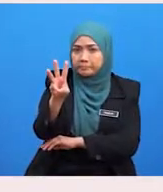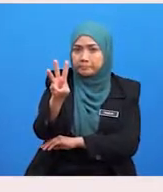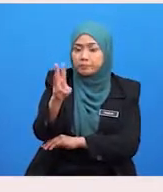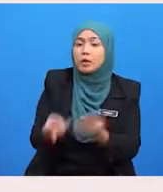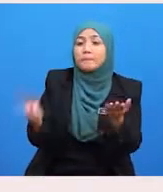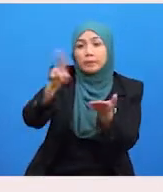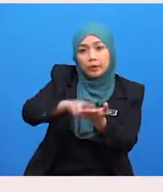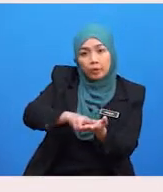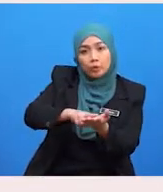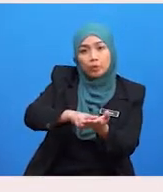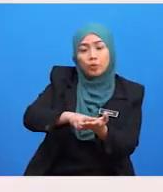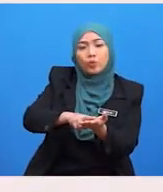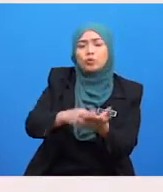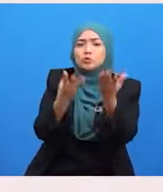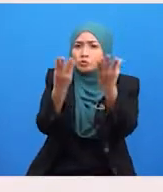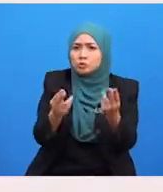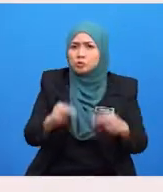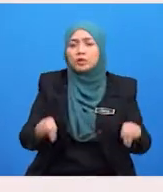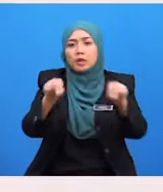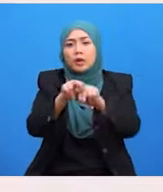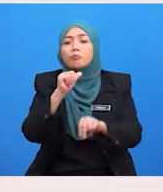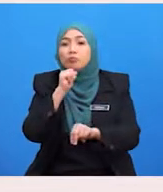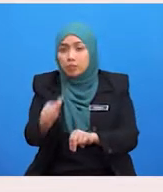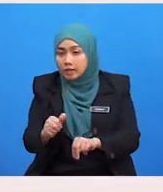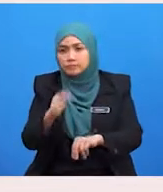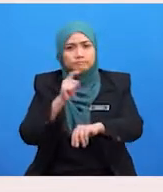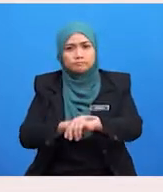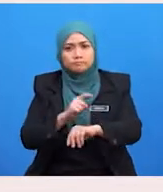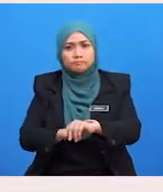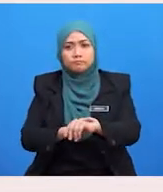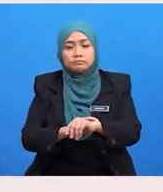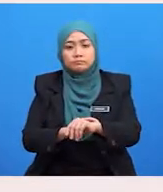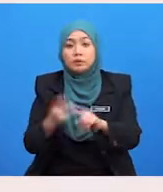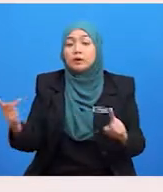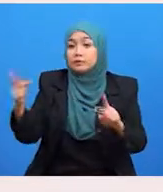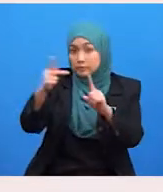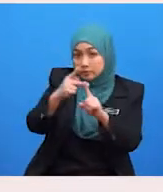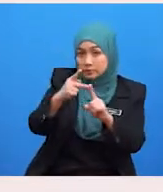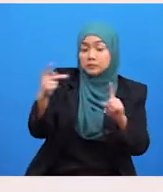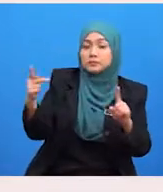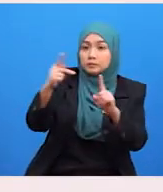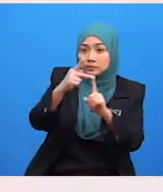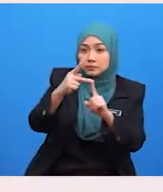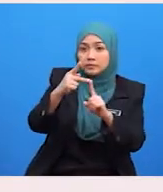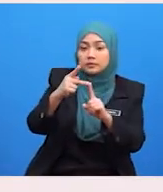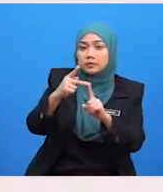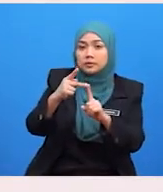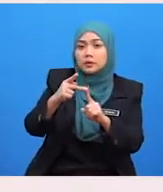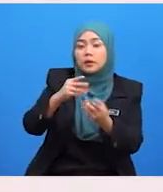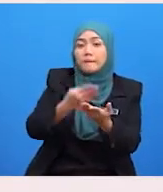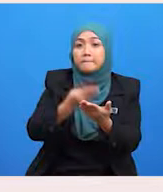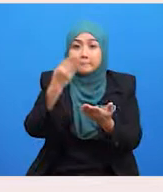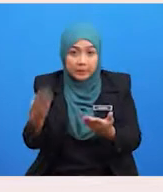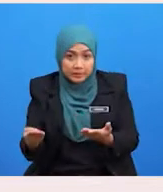iaitu merekodkan susut nilai aset bukan semasa ke akaun untung rugi sebagai